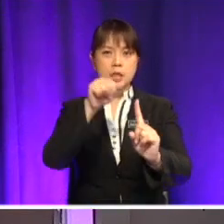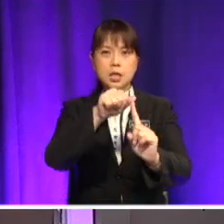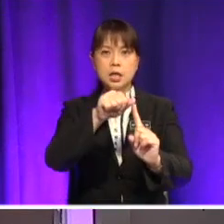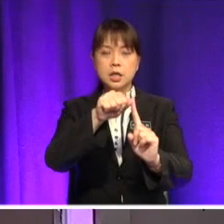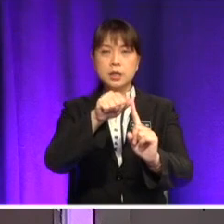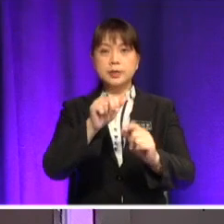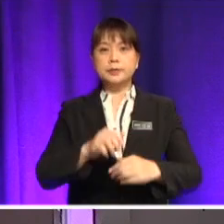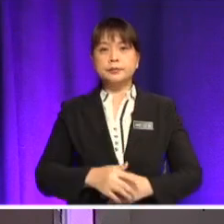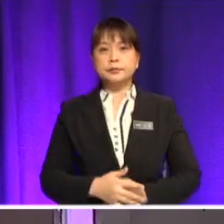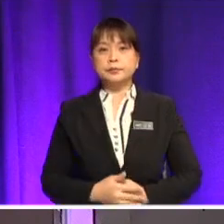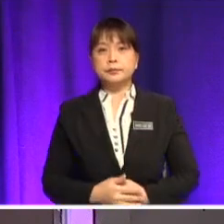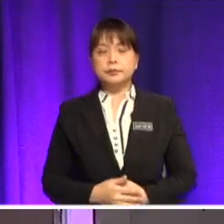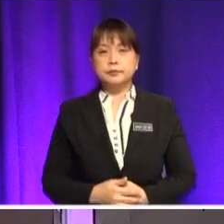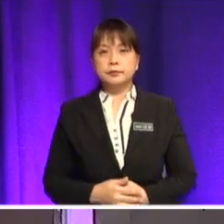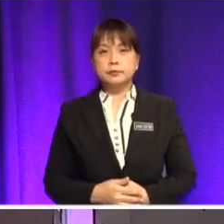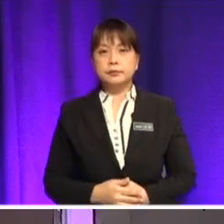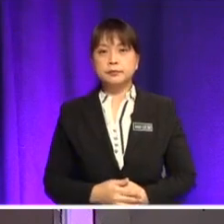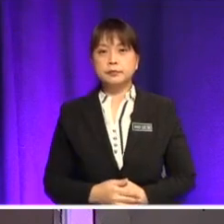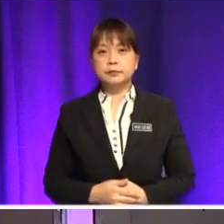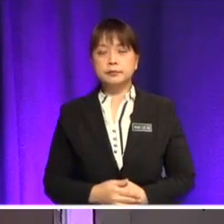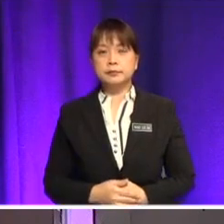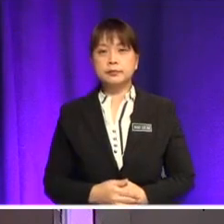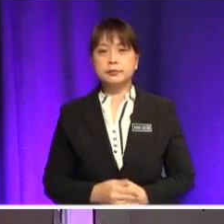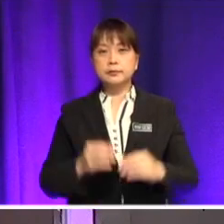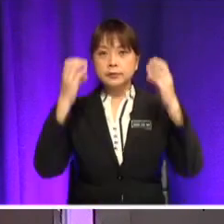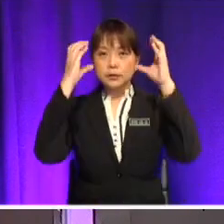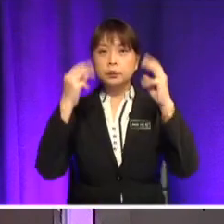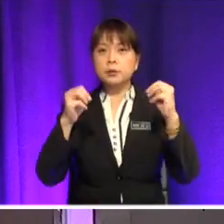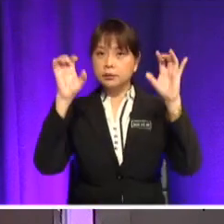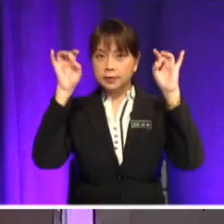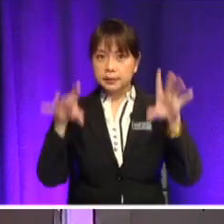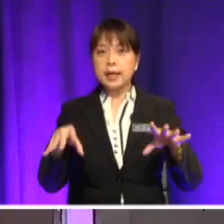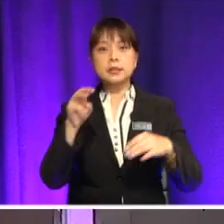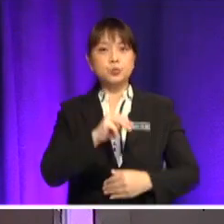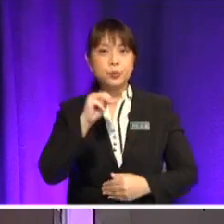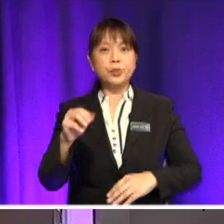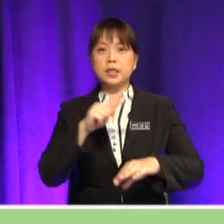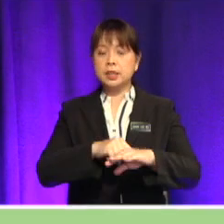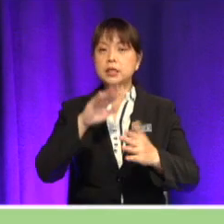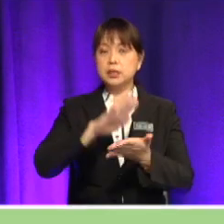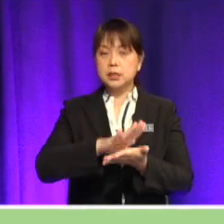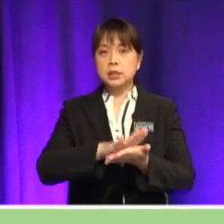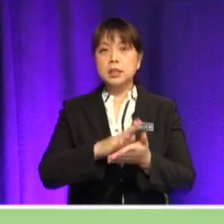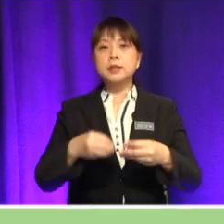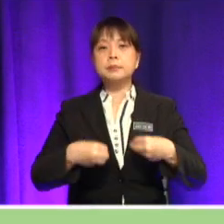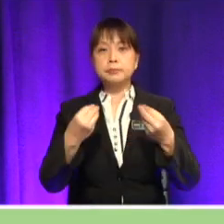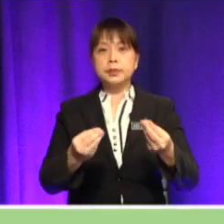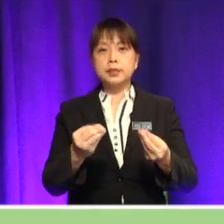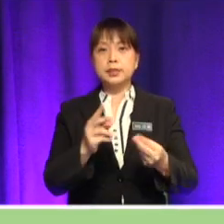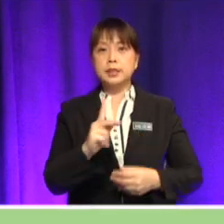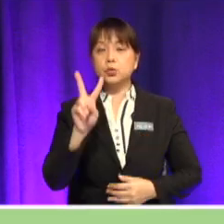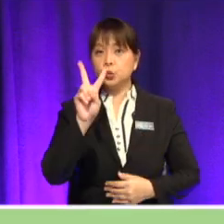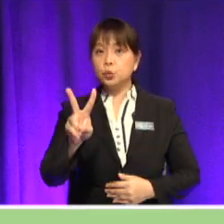seterusnya Oke guna ujian sekolah Oke Berikan dua contoh prinsip